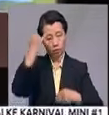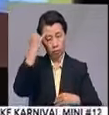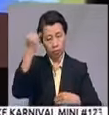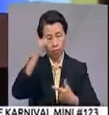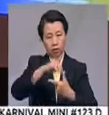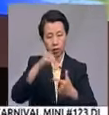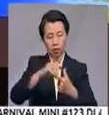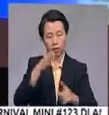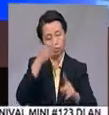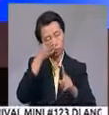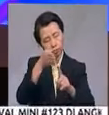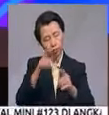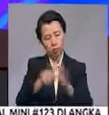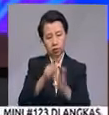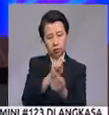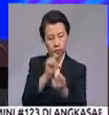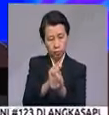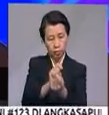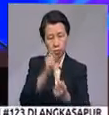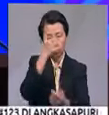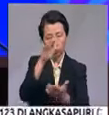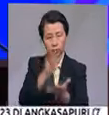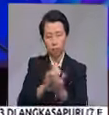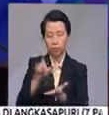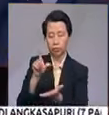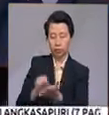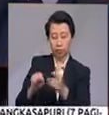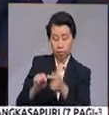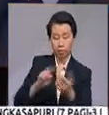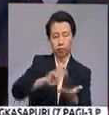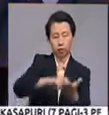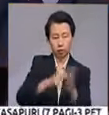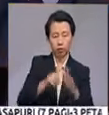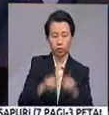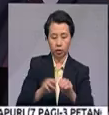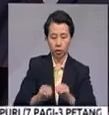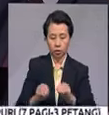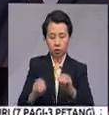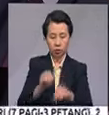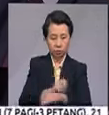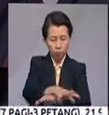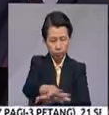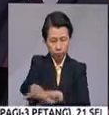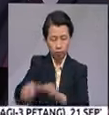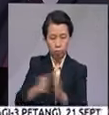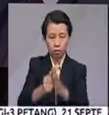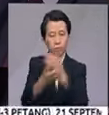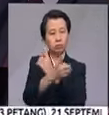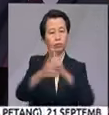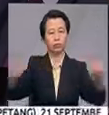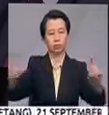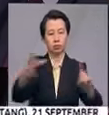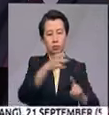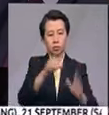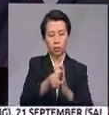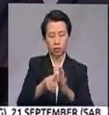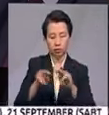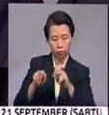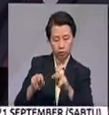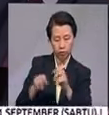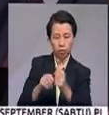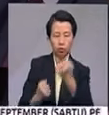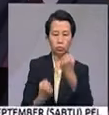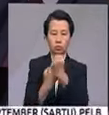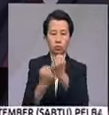atau perspektif tertentu. Kerana itu, media juga diterjemah sebagai gerakan berpengaruh dalam demokrasi dan dirujuk sebagai